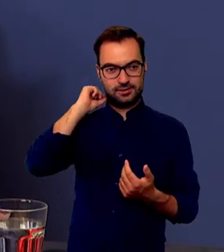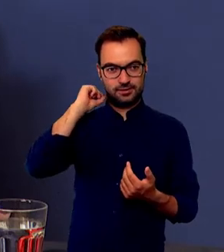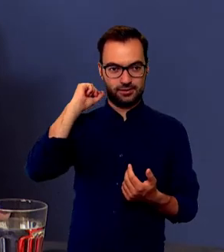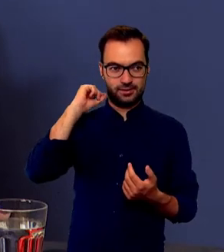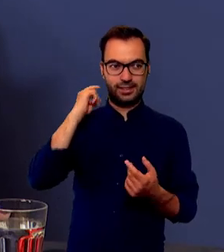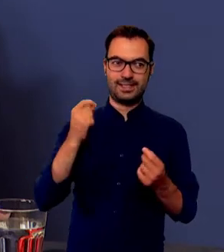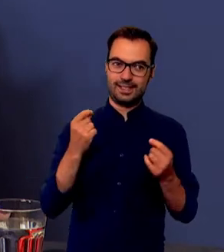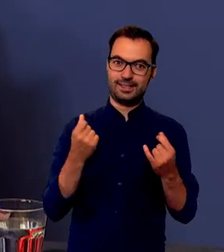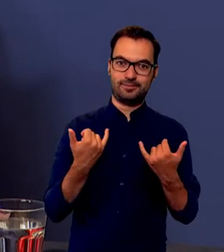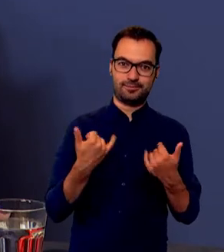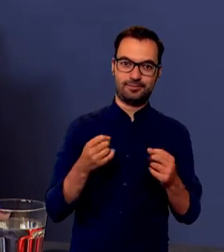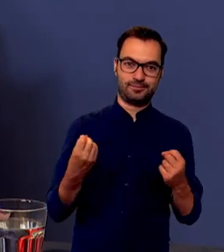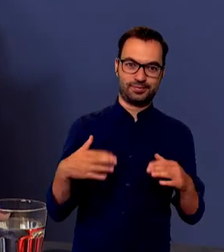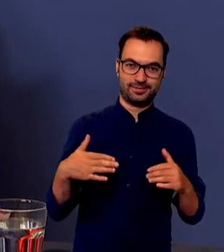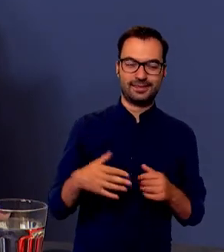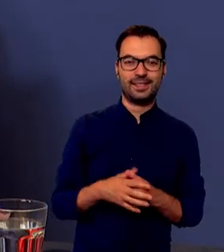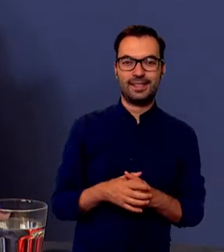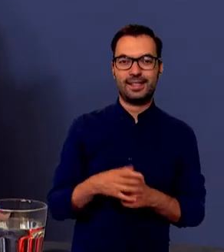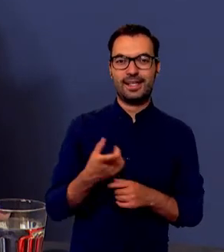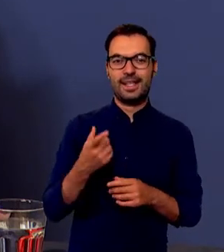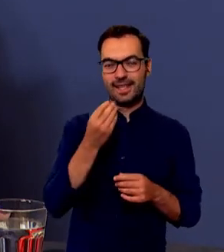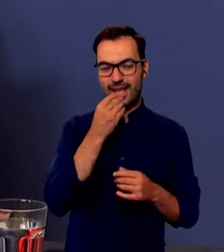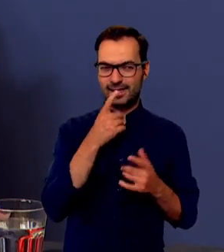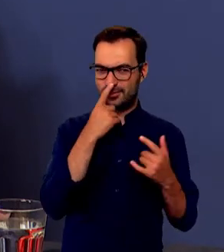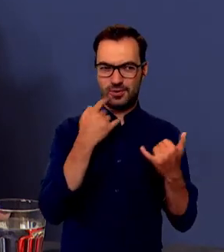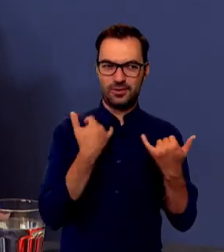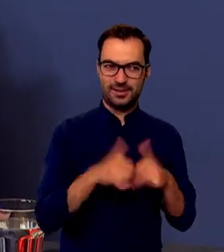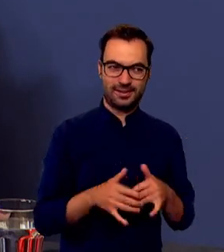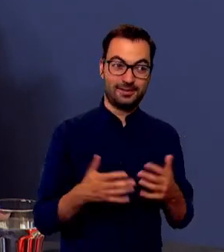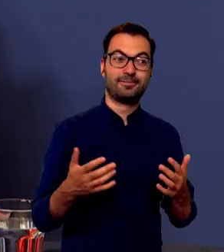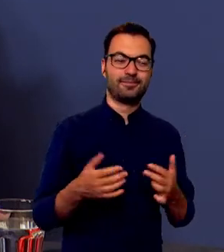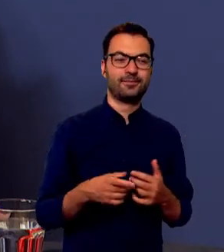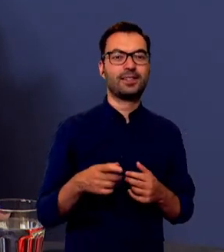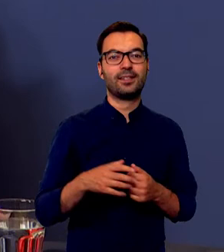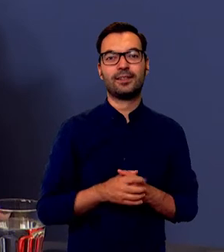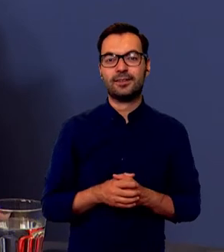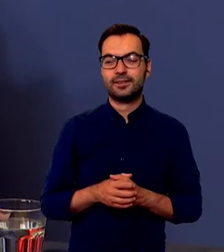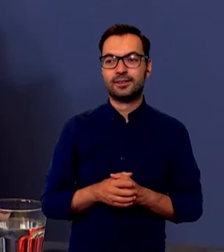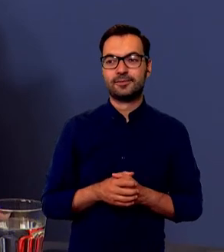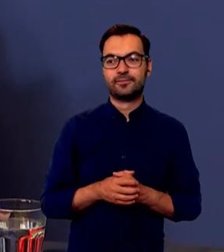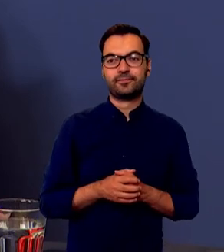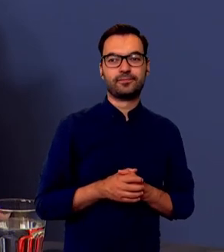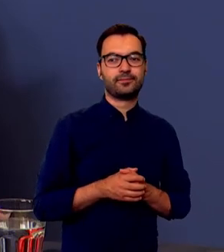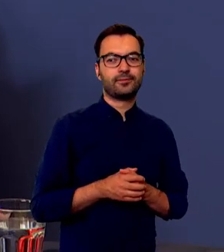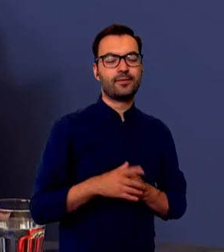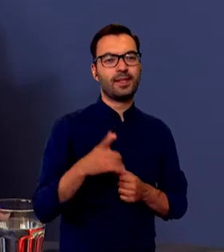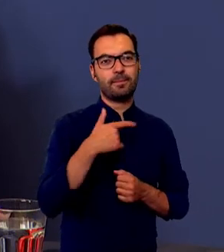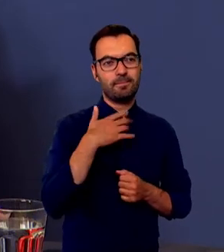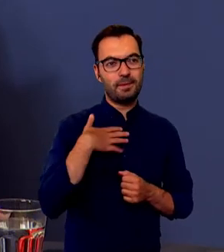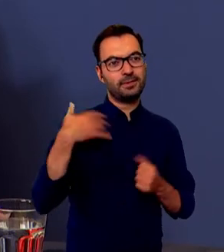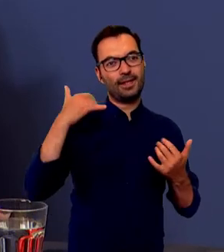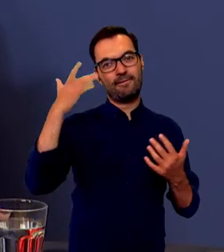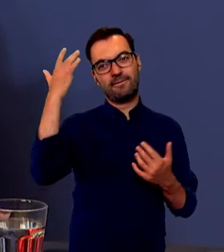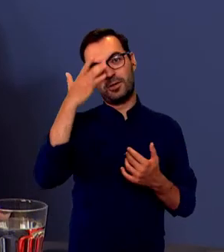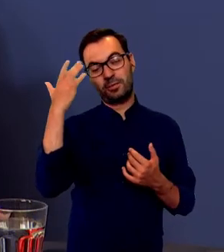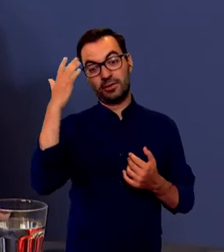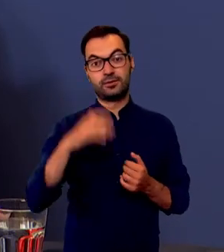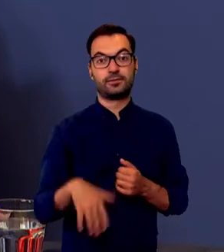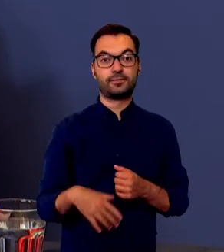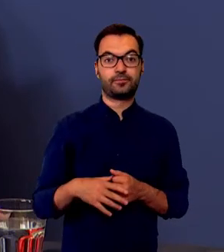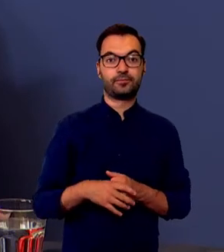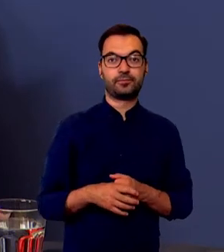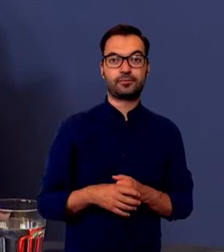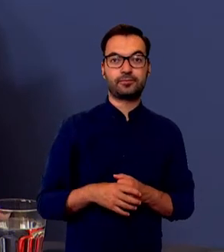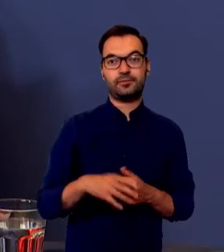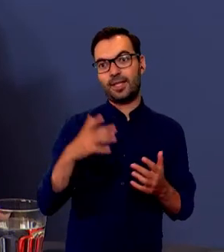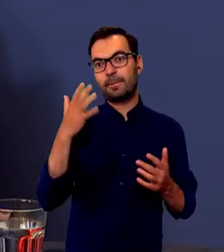tylko tam ceny są adekwatnie wyższe, dania są zupełnie inne. No zahaczasz o ten wątek rzeczywiście pewnego naszego wyobrażenia, tak jak powiedziałam na